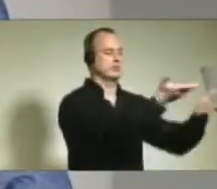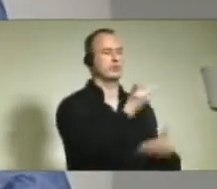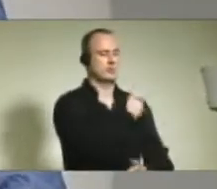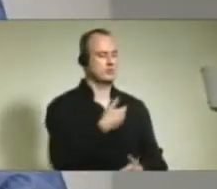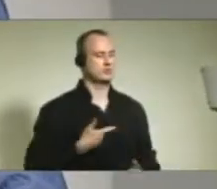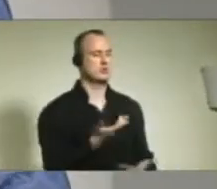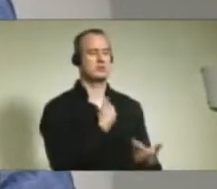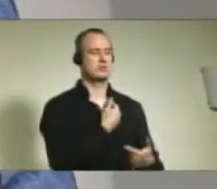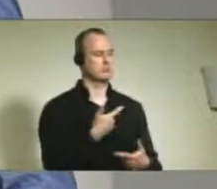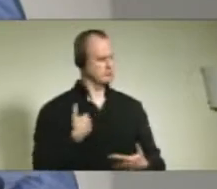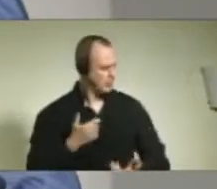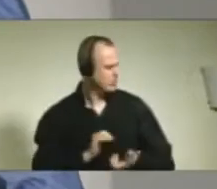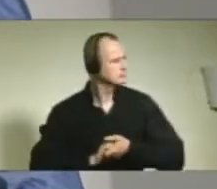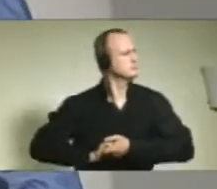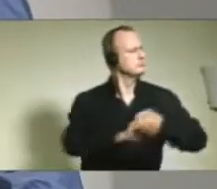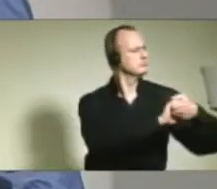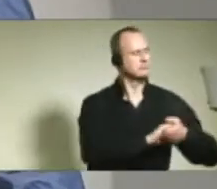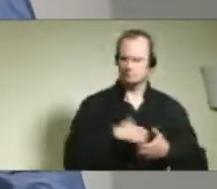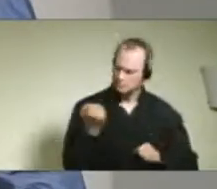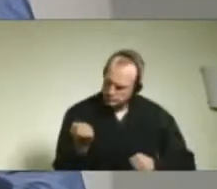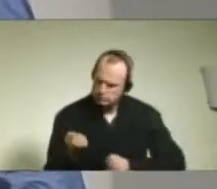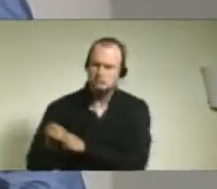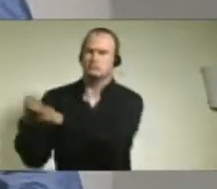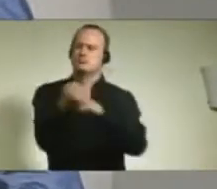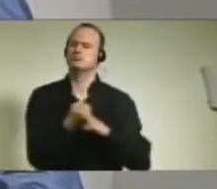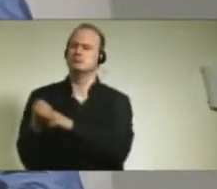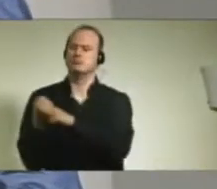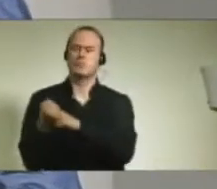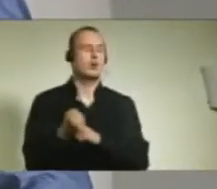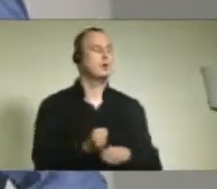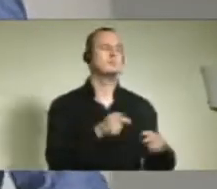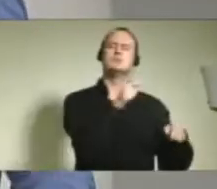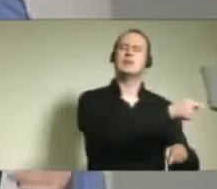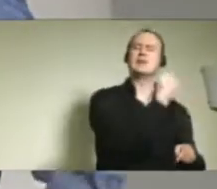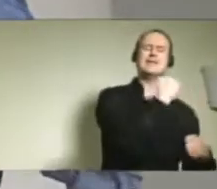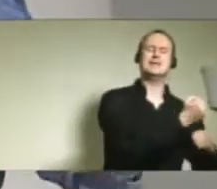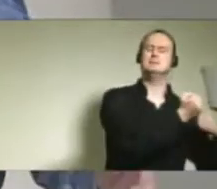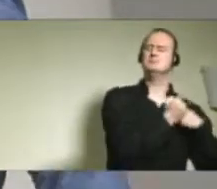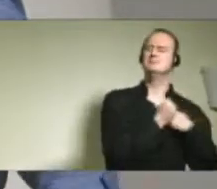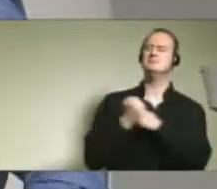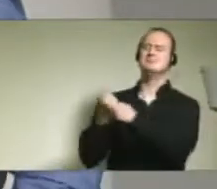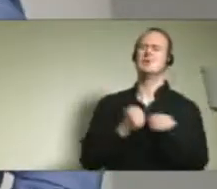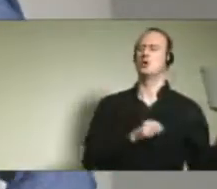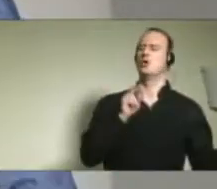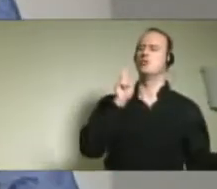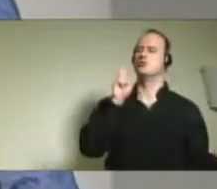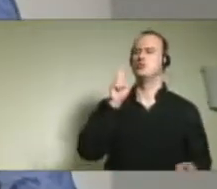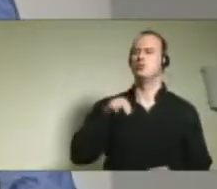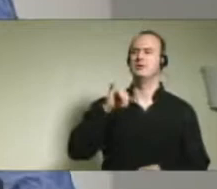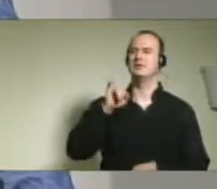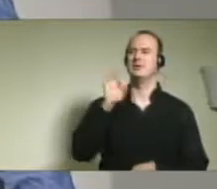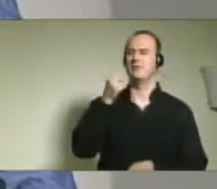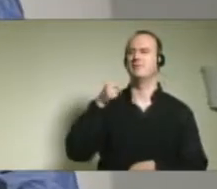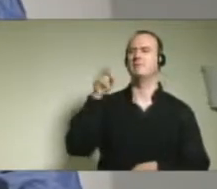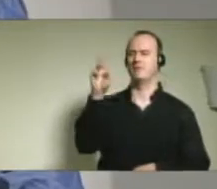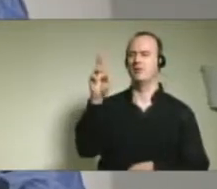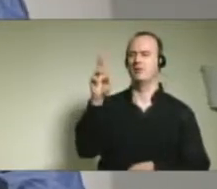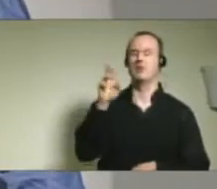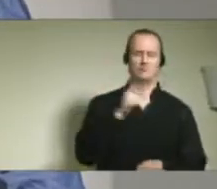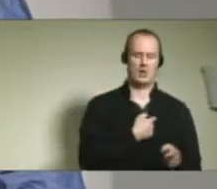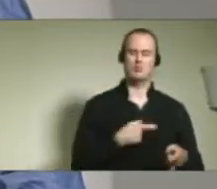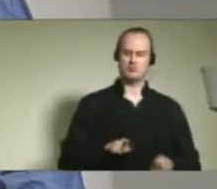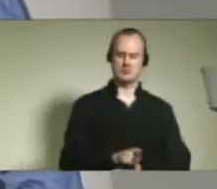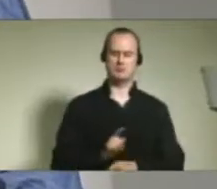l'occasion d'être solidaire avec vous de la part d'Unifor, mais aussi je les remercie de me permettre aussi d'être un